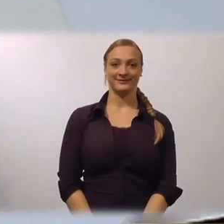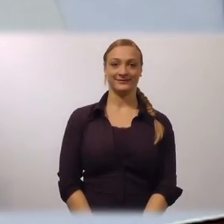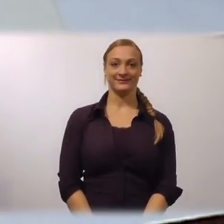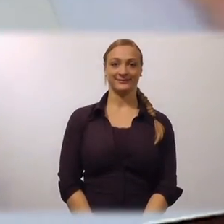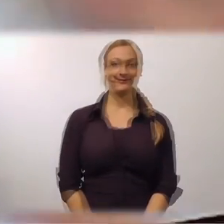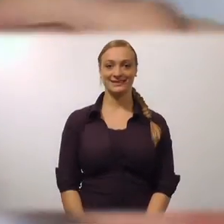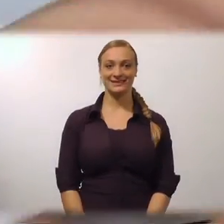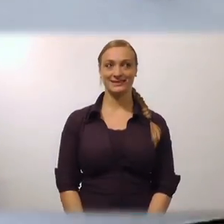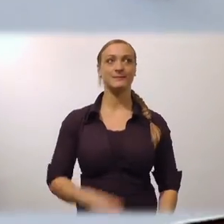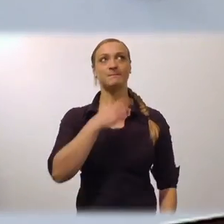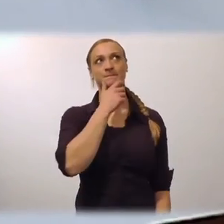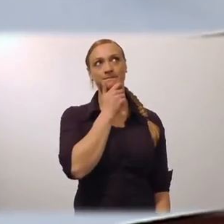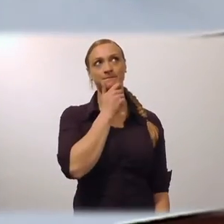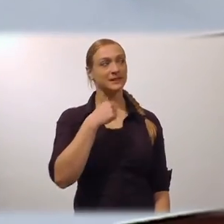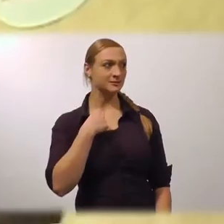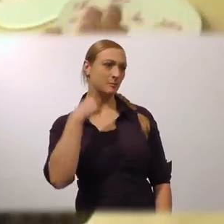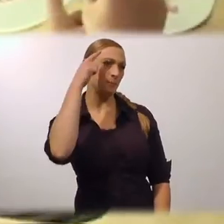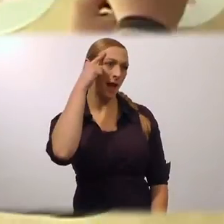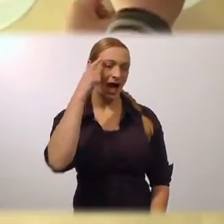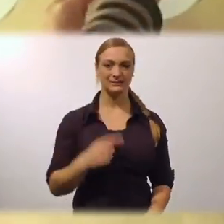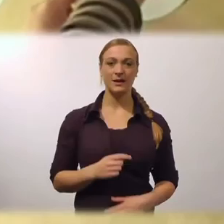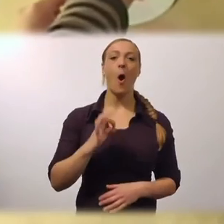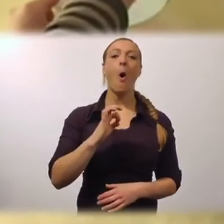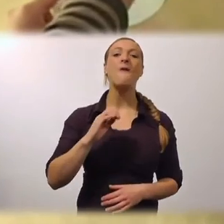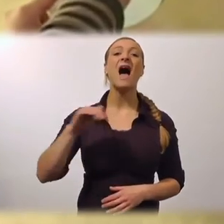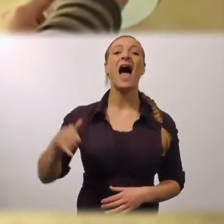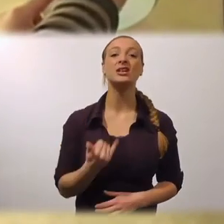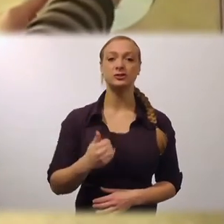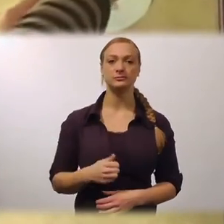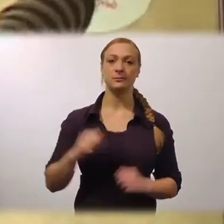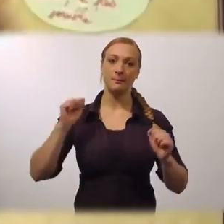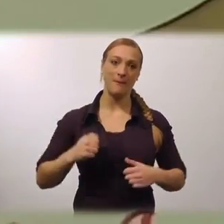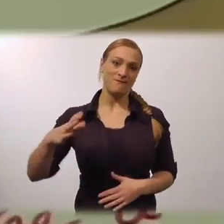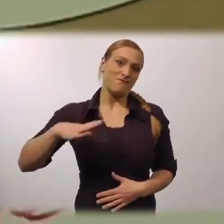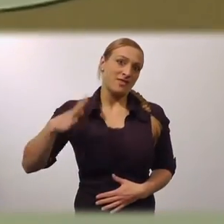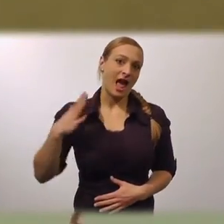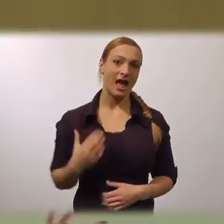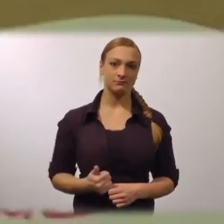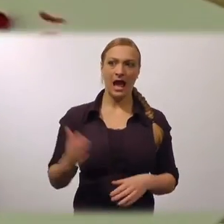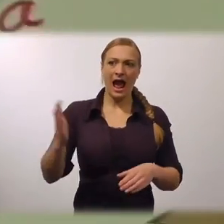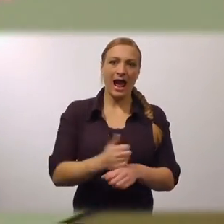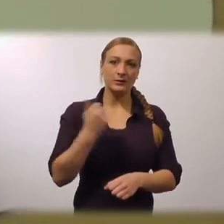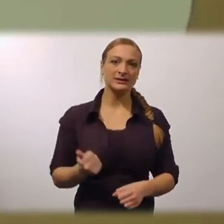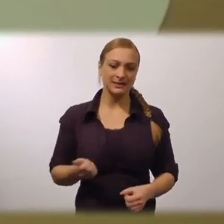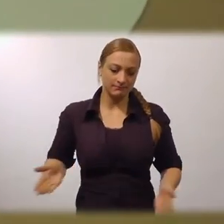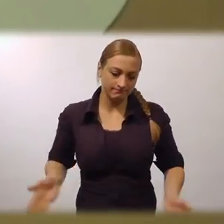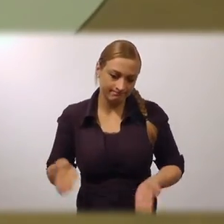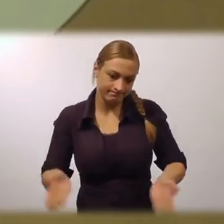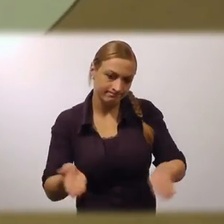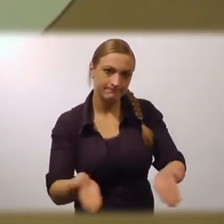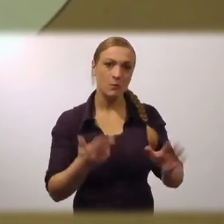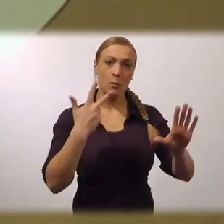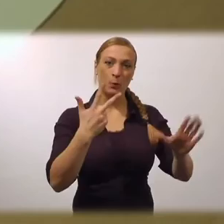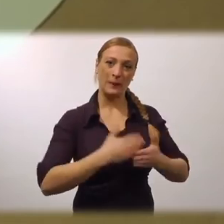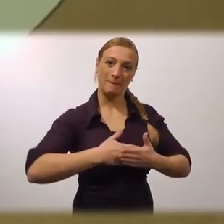Alors sur le bilan, je crois que l'OFAGE peut être fier d'abord quantitativement de ces 8 millions de participants qui